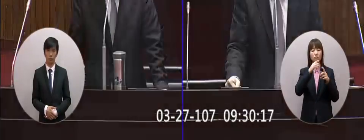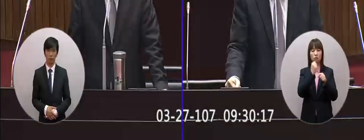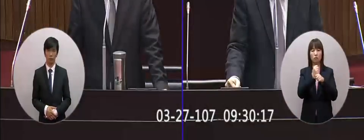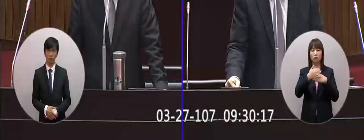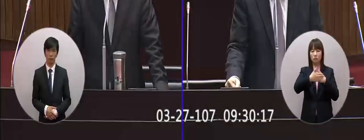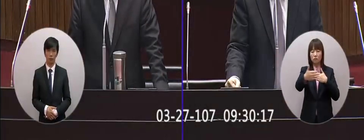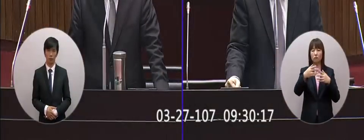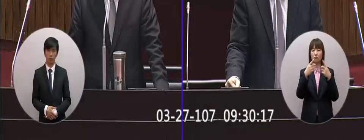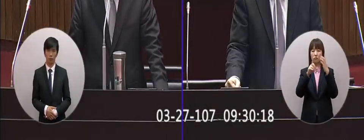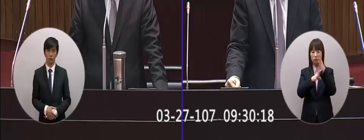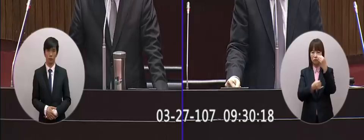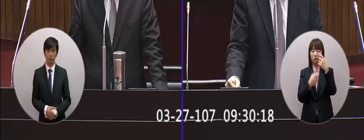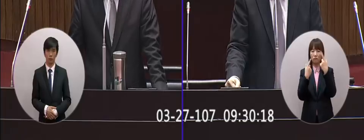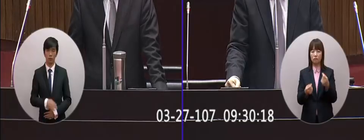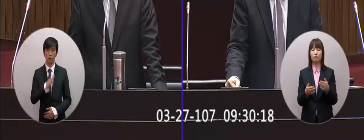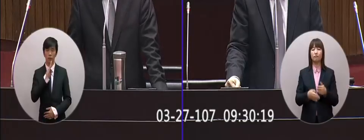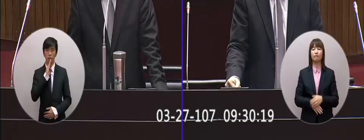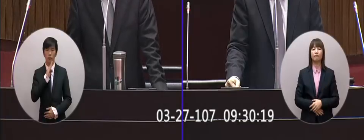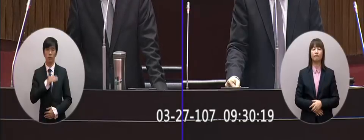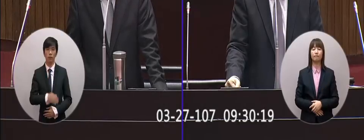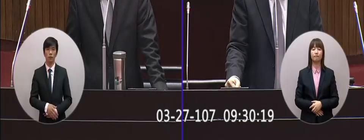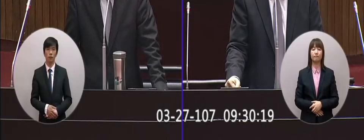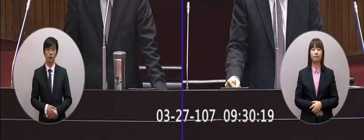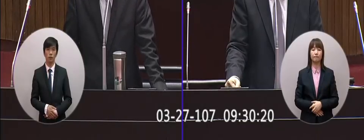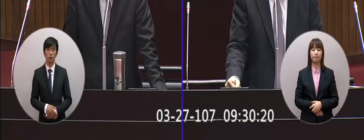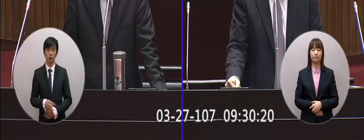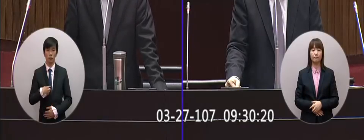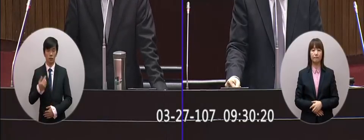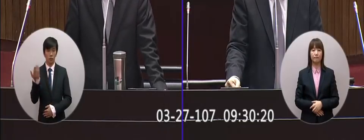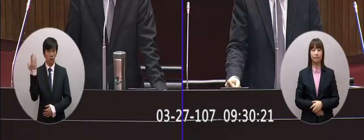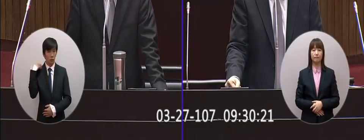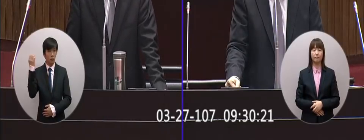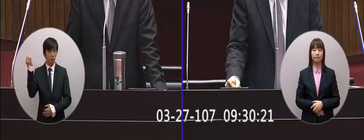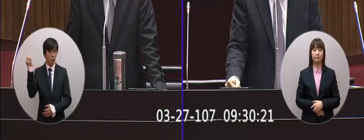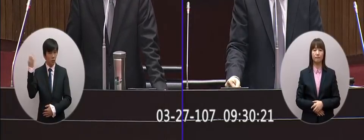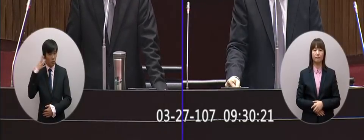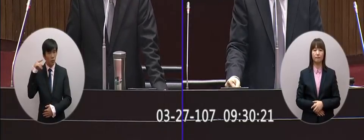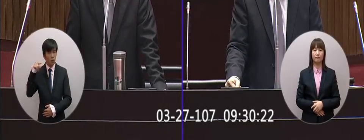够如期来完成。 是，之前我接到的讯息是因为